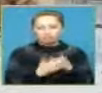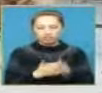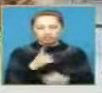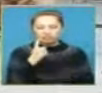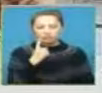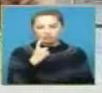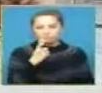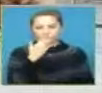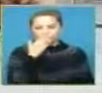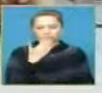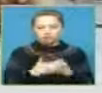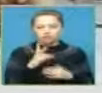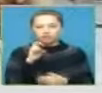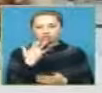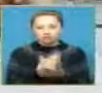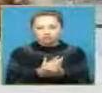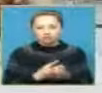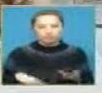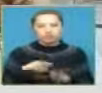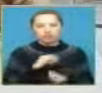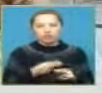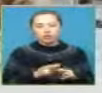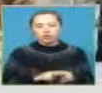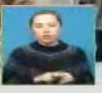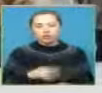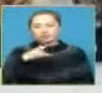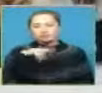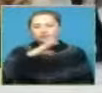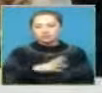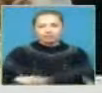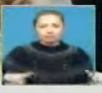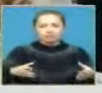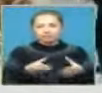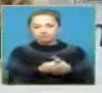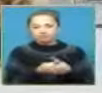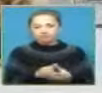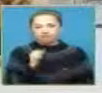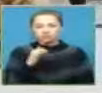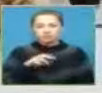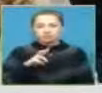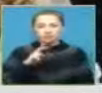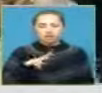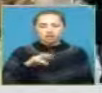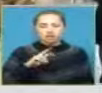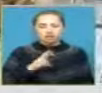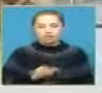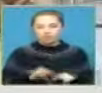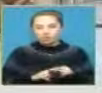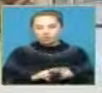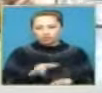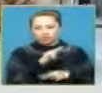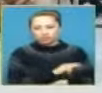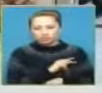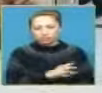астам ұлт тұрады. Ал енді осы Қазақстан бойынша басын біріктіріп, мына ассамблеямыз жұмыс істеп жатыр. Өте орынды, себебі бізге бұл